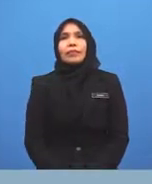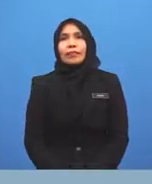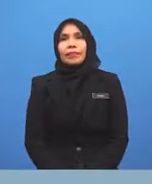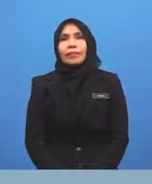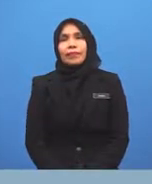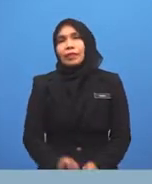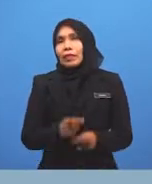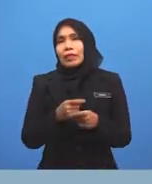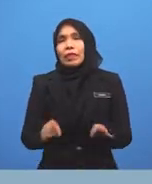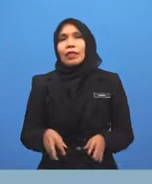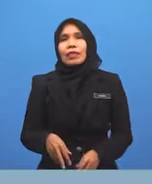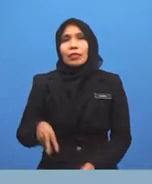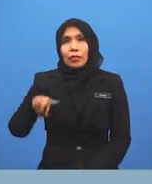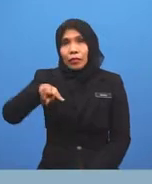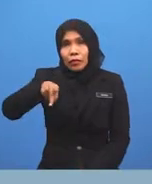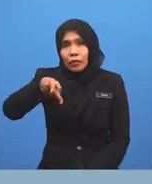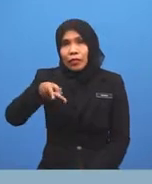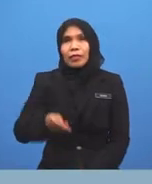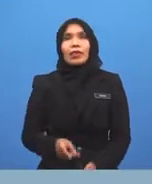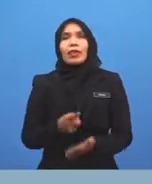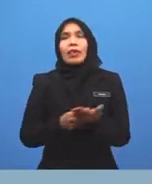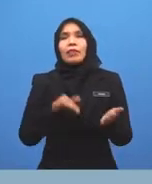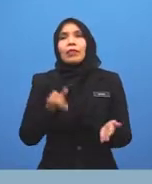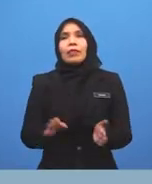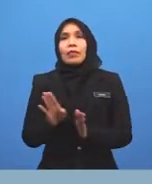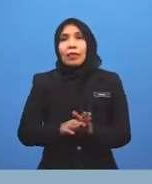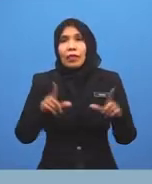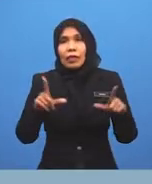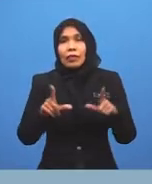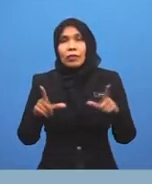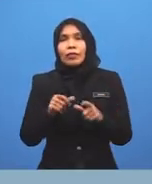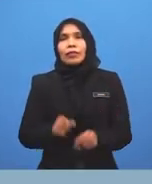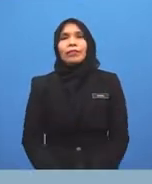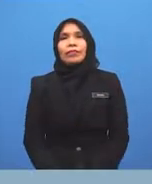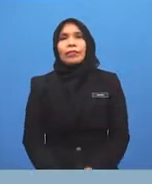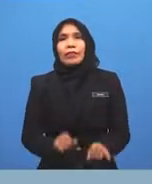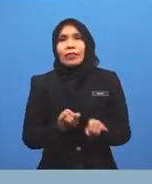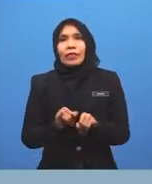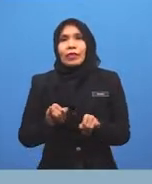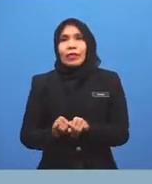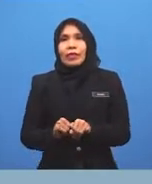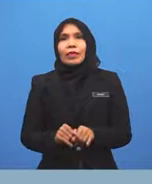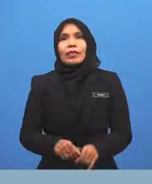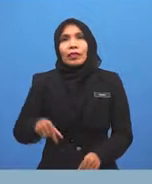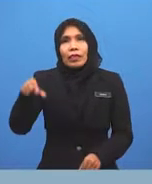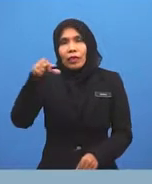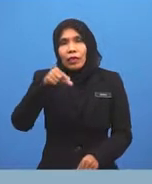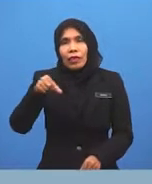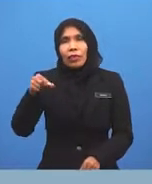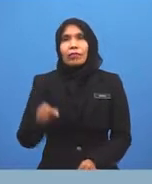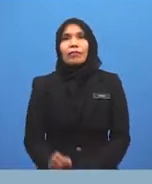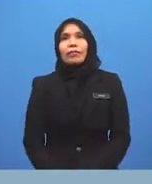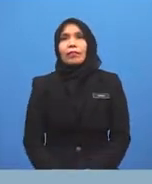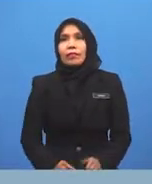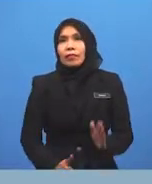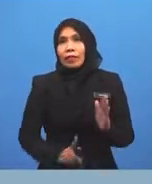Setelah berpusing, apa yang akan berlaku sekiranya gegelung dalam kedudukan menegak seperti yang ditunjukkan